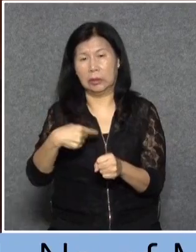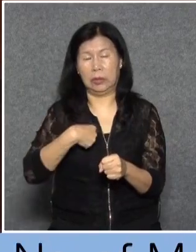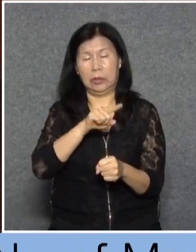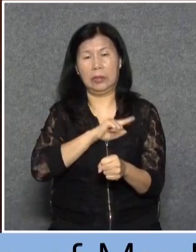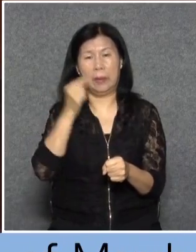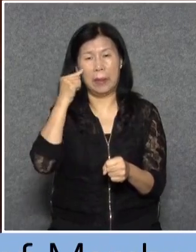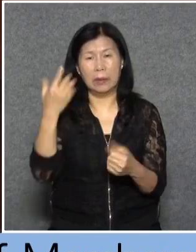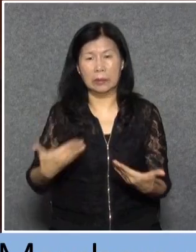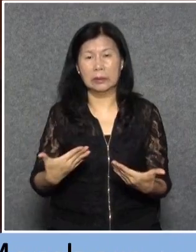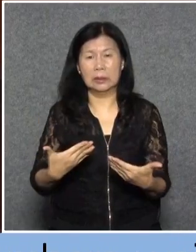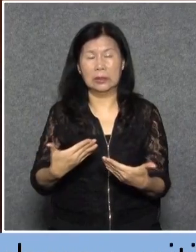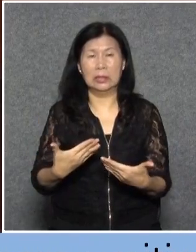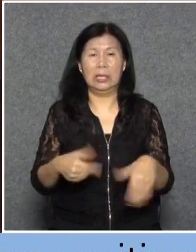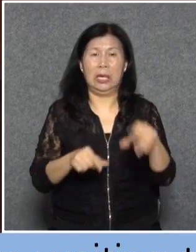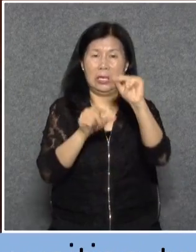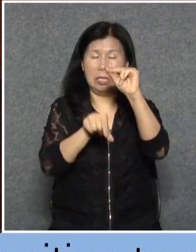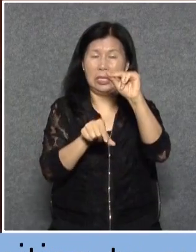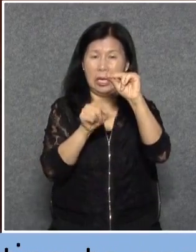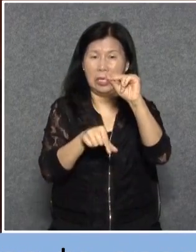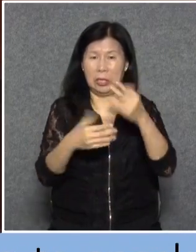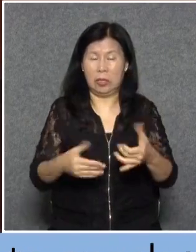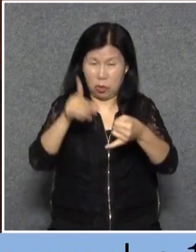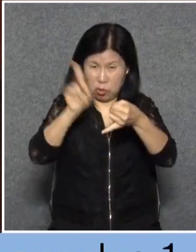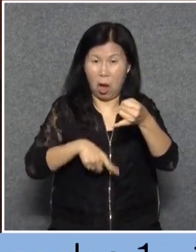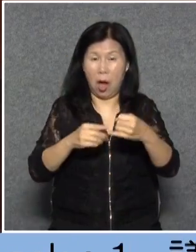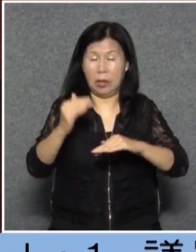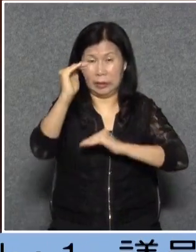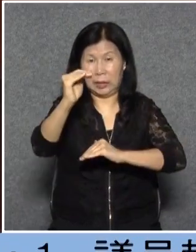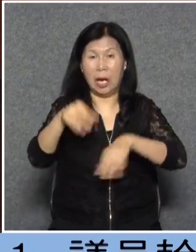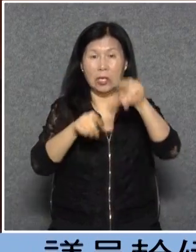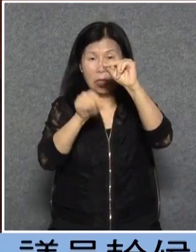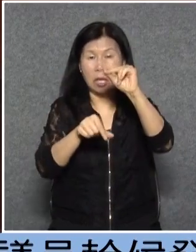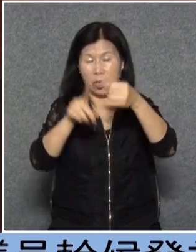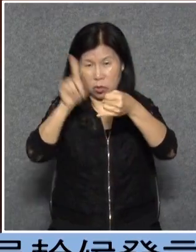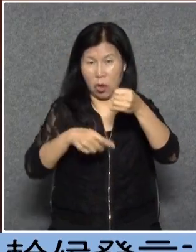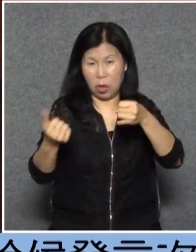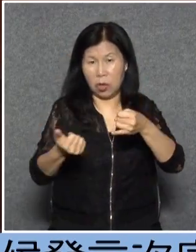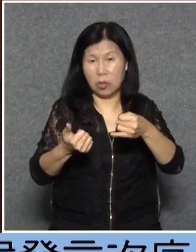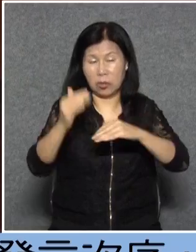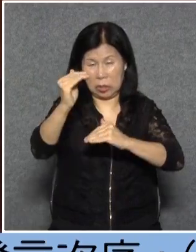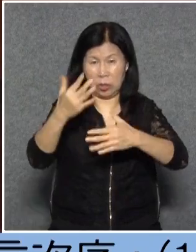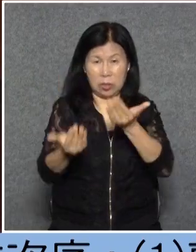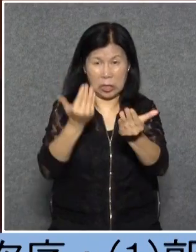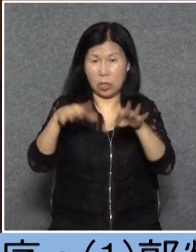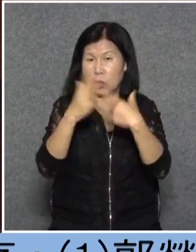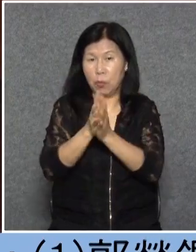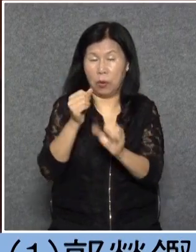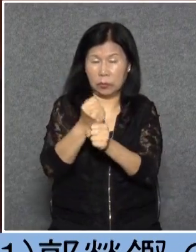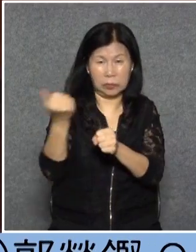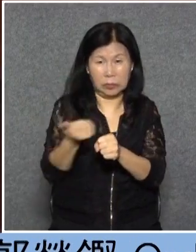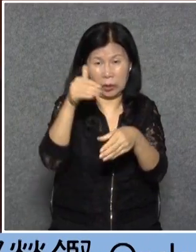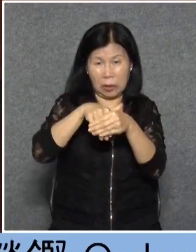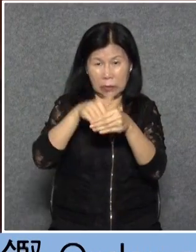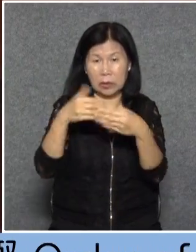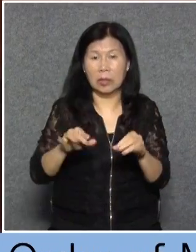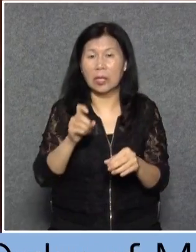應該喺呢個會期，即係本屆嘅會期完結之前就要搞掂，係咪？因為一定